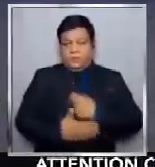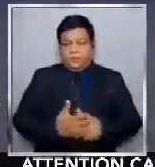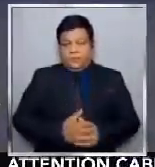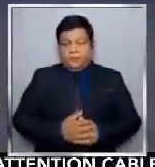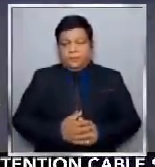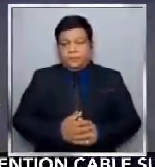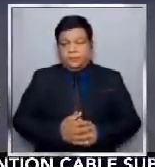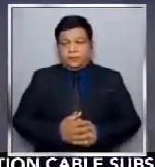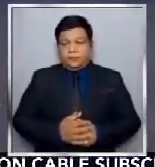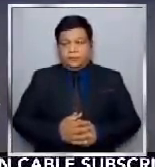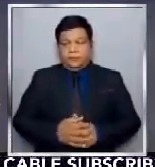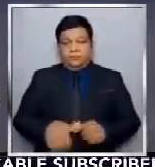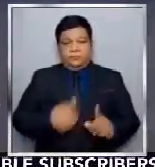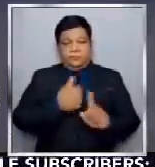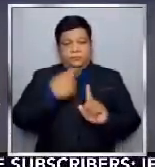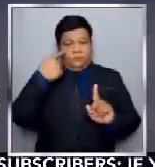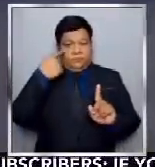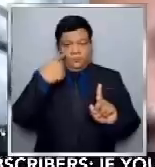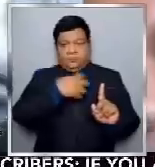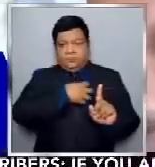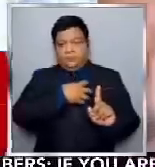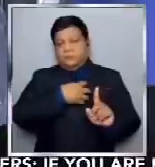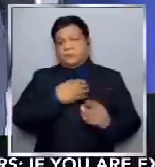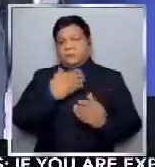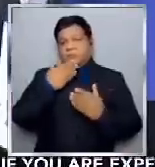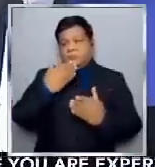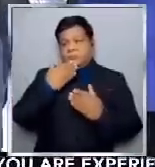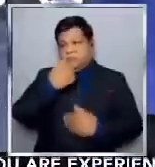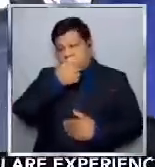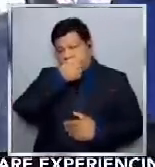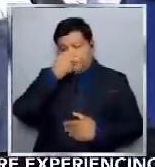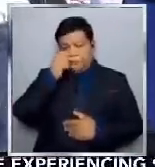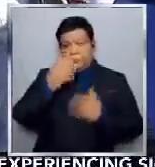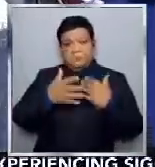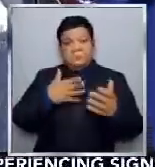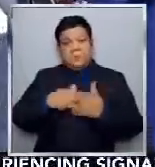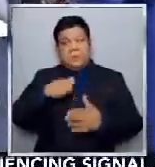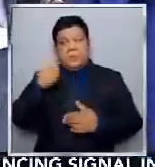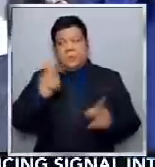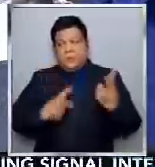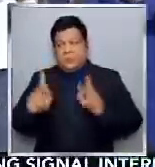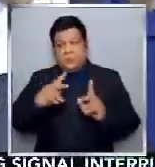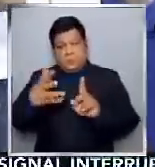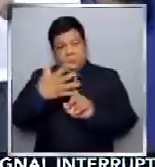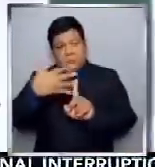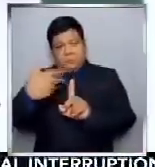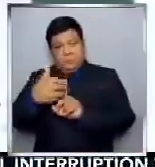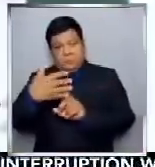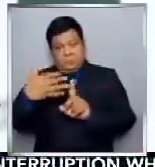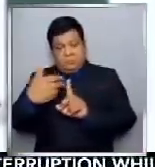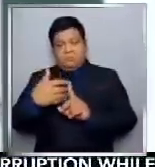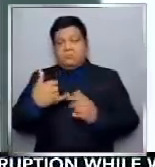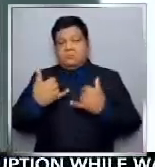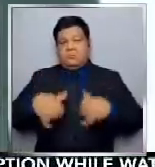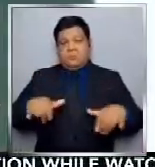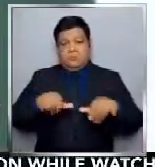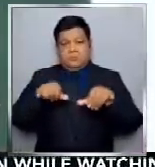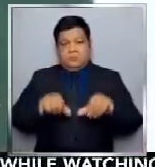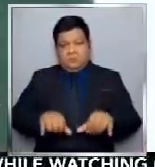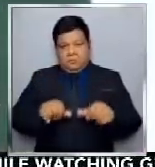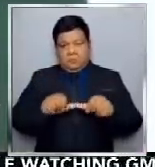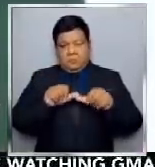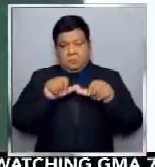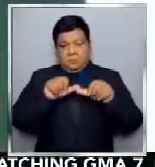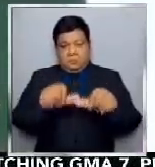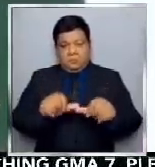Nagpasalamat din si Lacson kay Soto na sa kabila raw ng mga panghihikayat ng iba't ibang kampo, hindi siya iniwan hanggang sa huli. Hinikayat naman ni